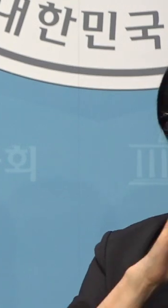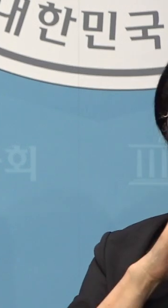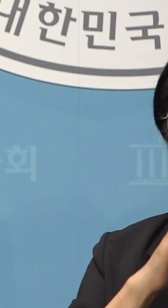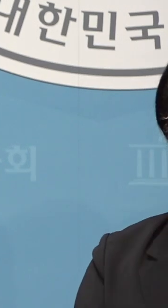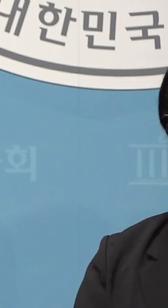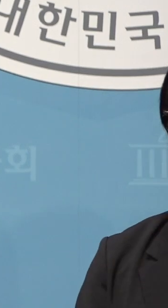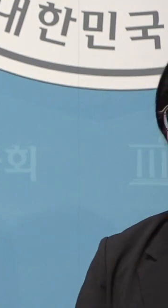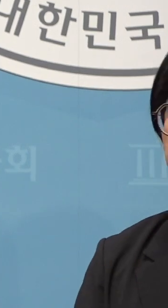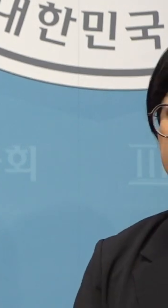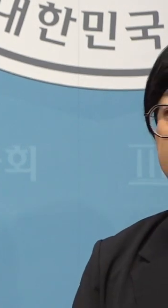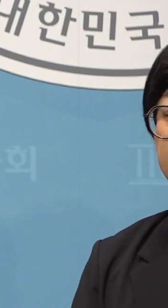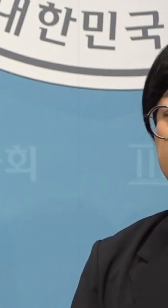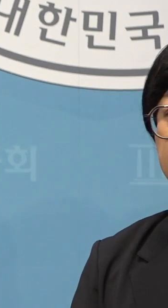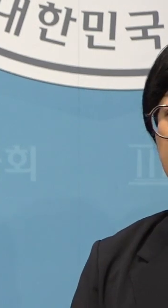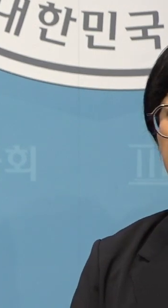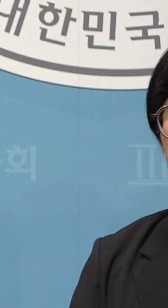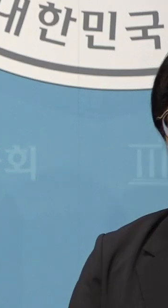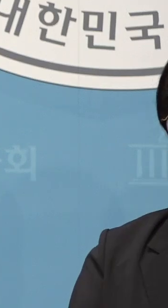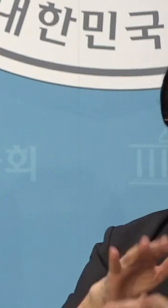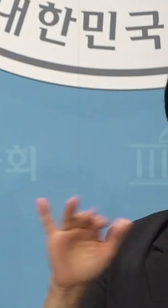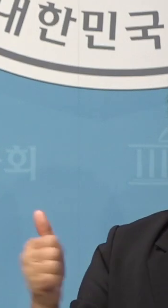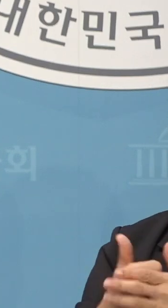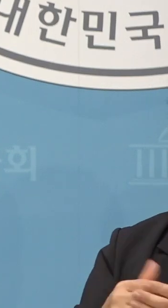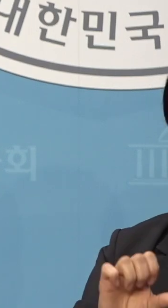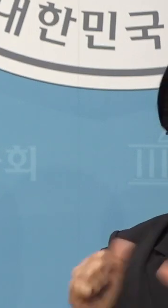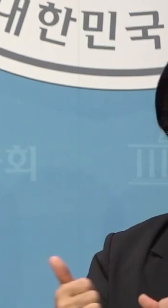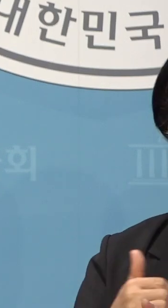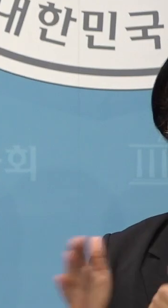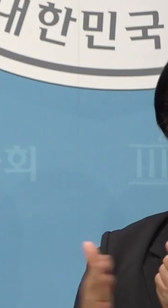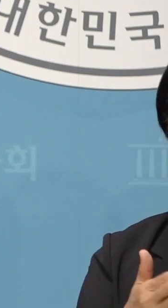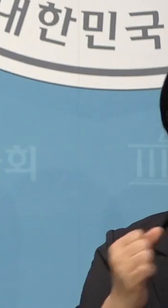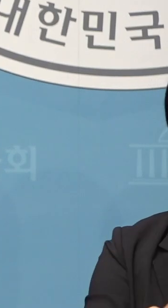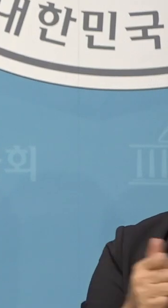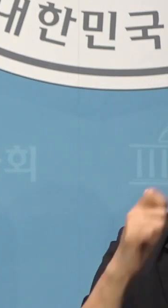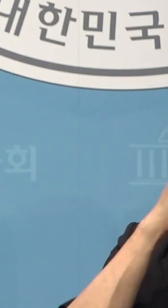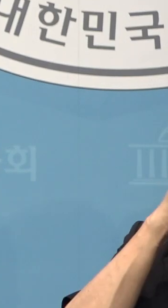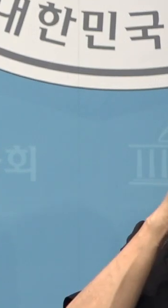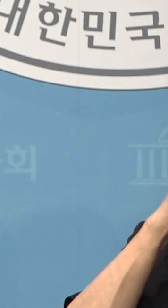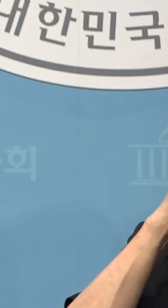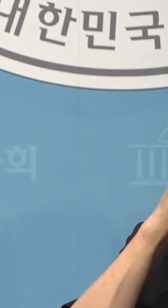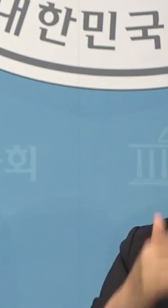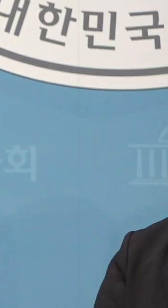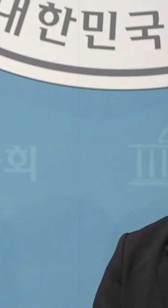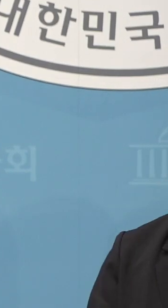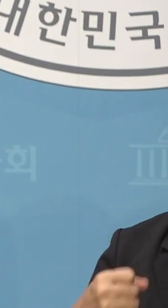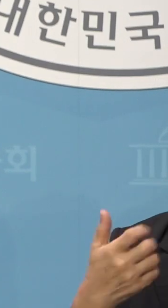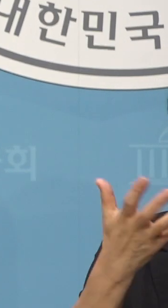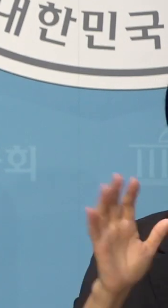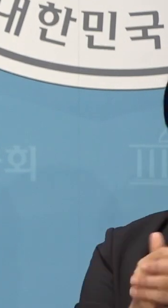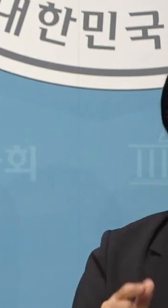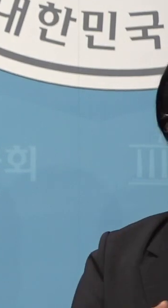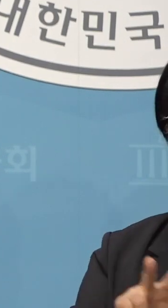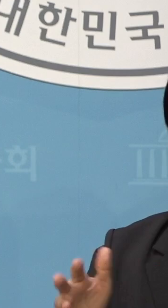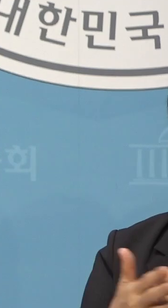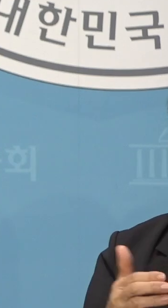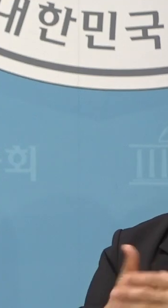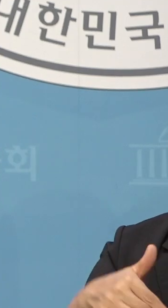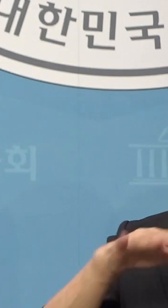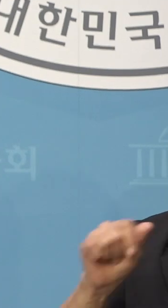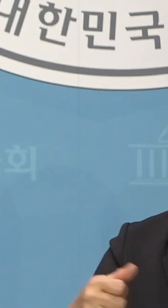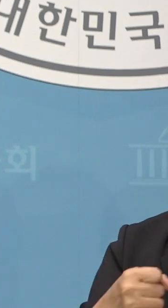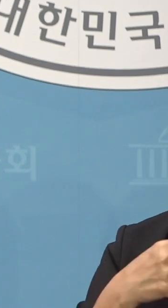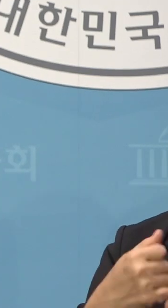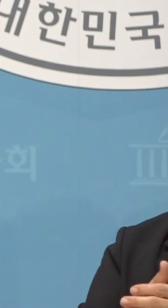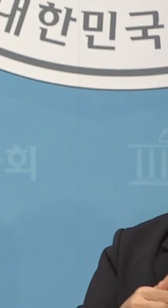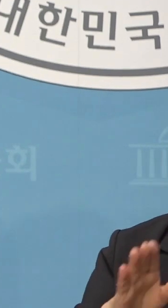가증스럽습니다. 병사를 사지로 내몬 장수는 용서할 수 없습니다. 국방부는 당장 최상병 죽음의